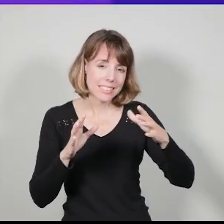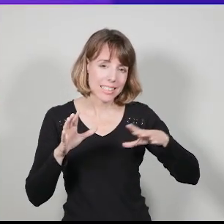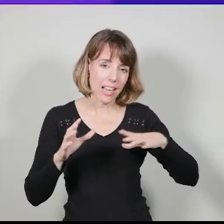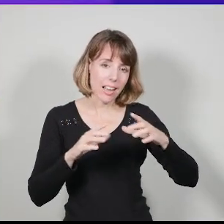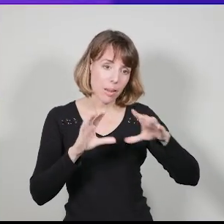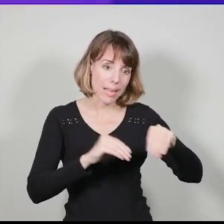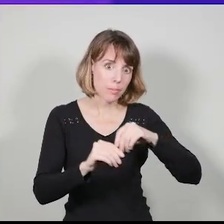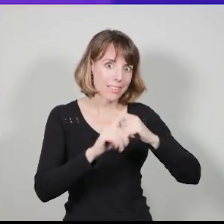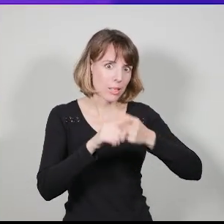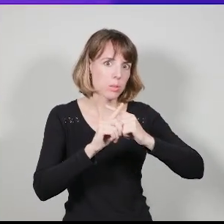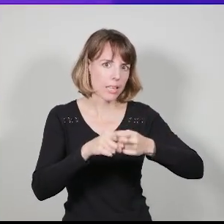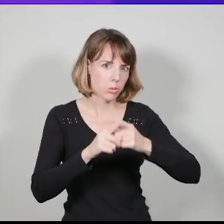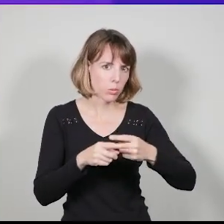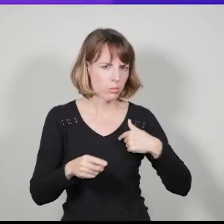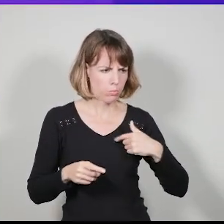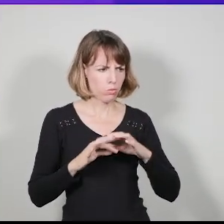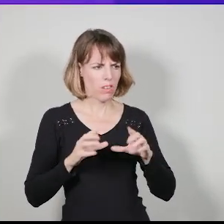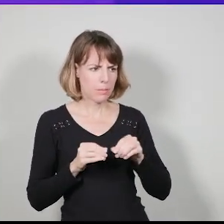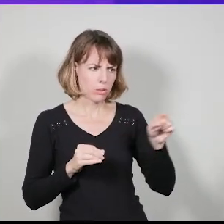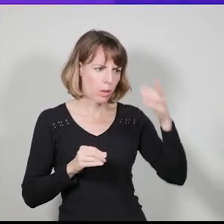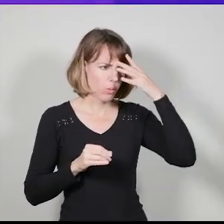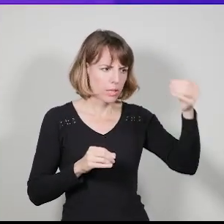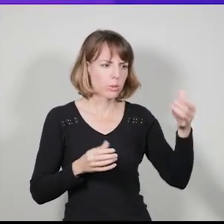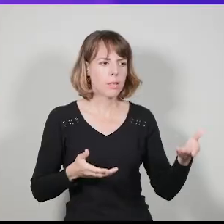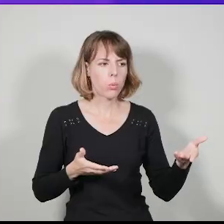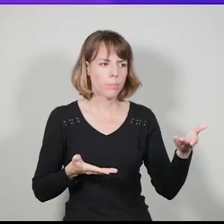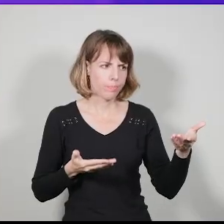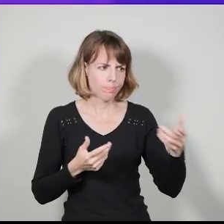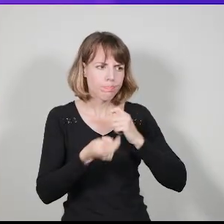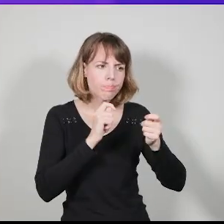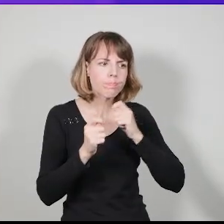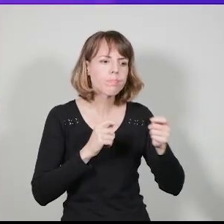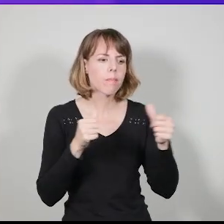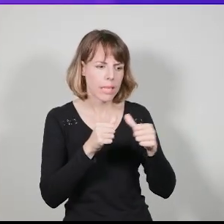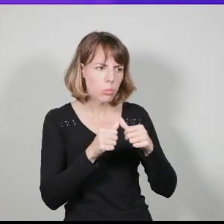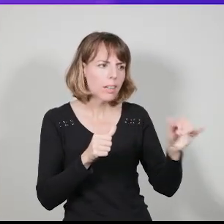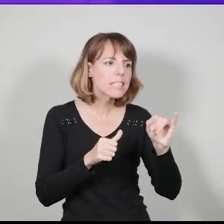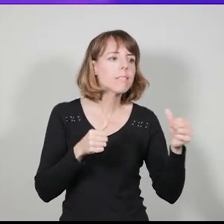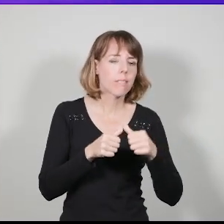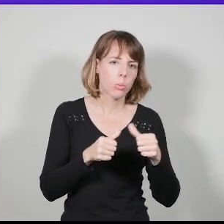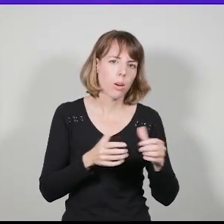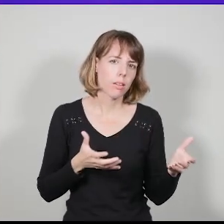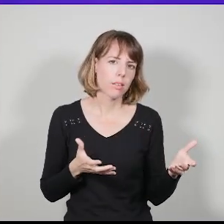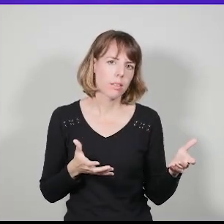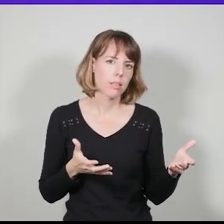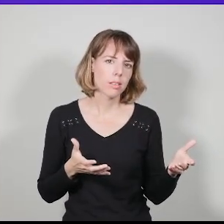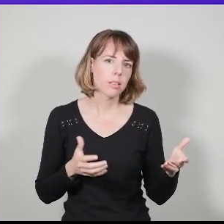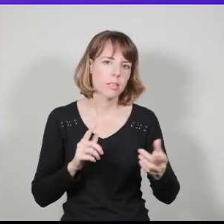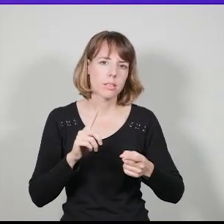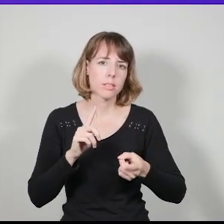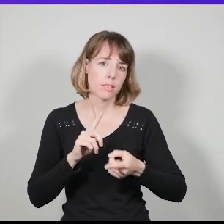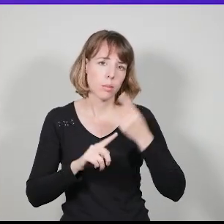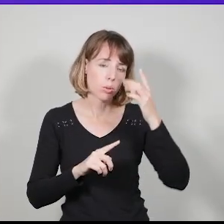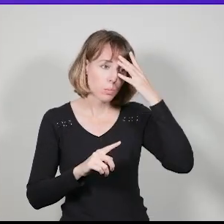professionnel et son expertise, ce qu'est l'aidant et sa présence. Et il y a tout un enjeu là-dessus qui suppose aussi de penser le rôle et la place